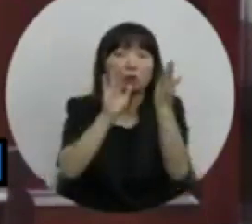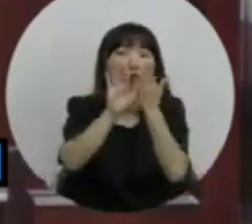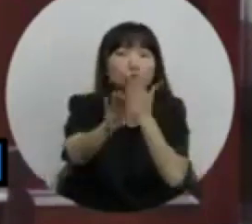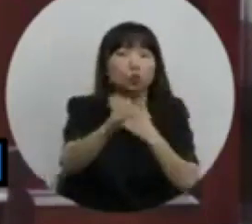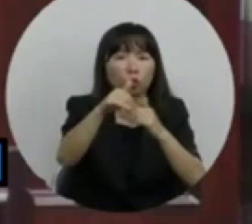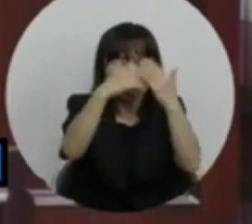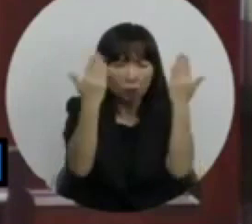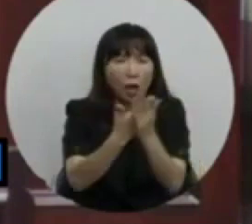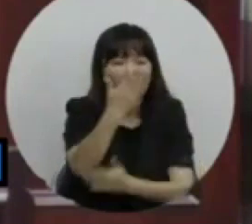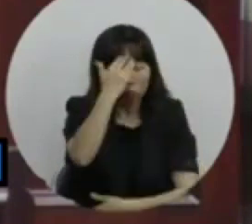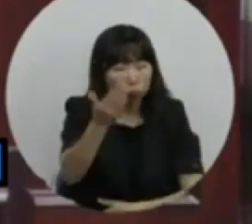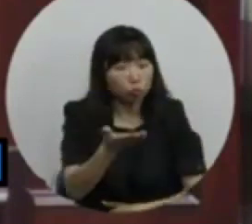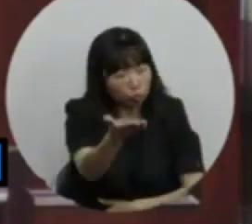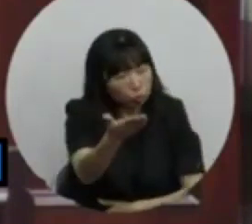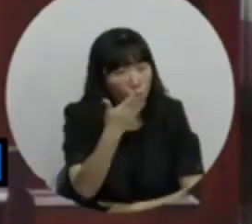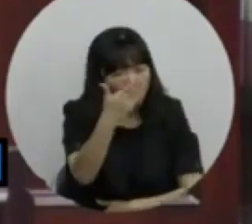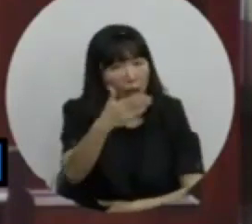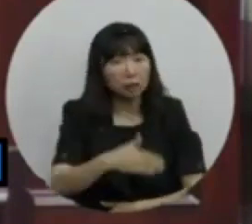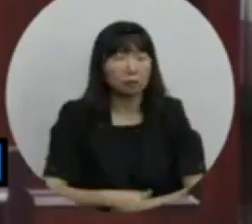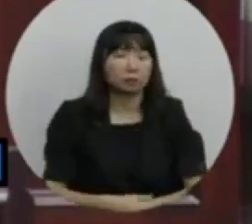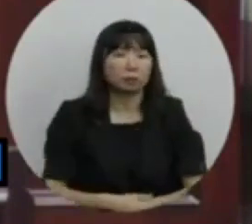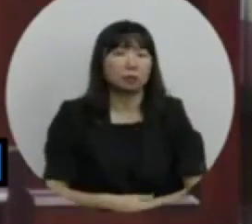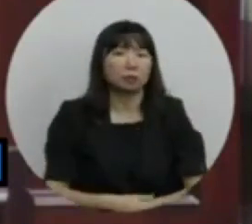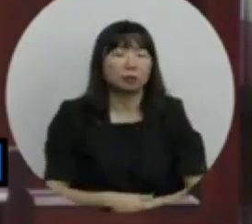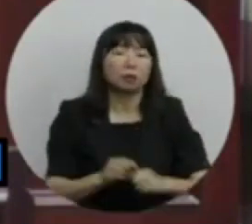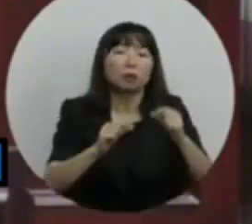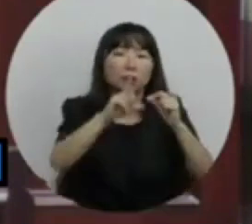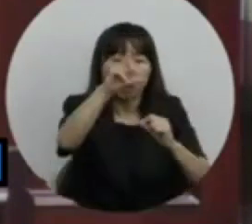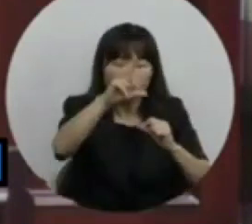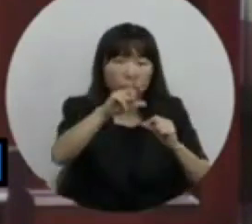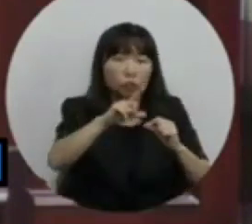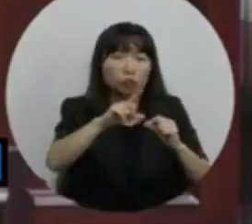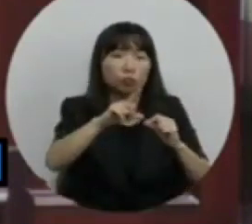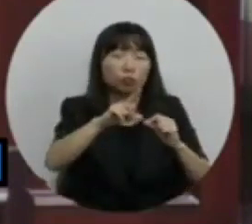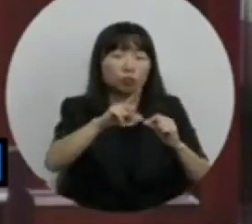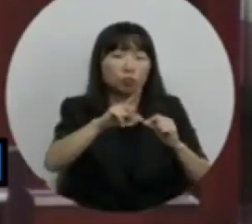다 무료로 할 수 있습니다. 대부분